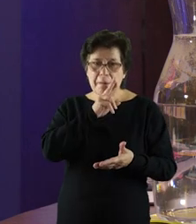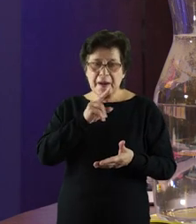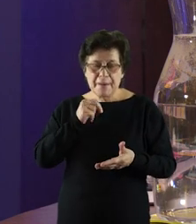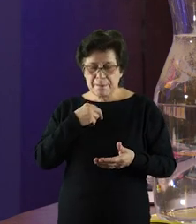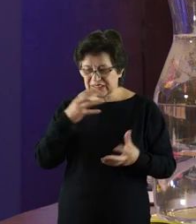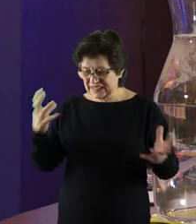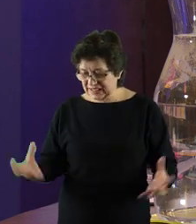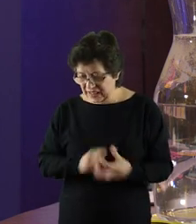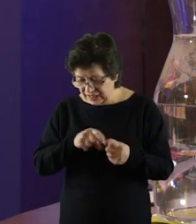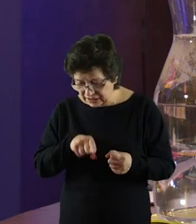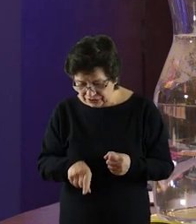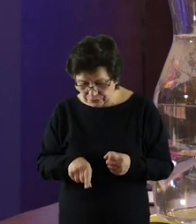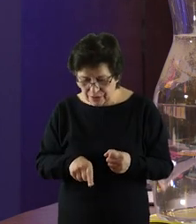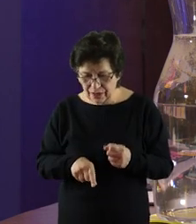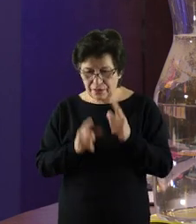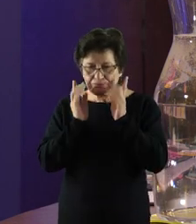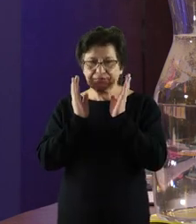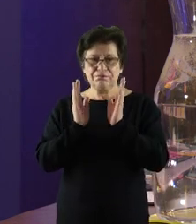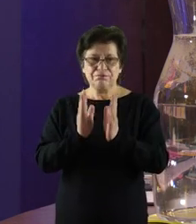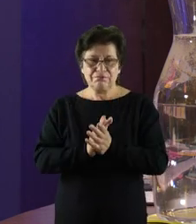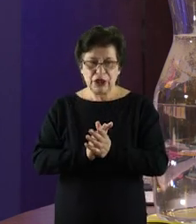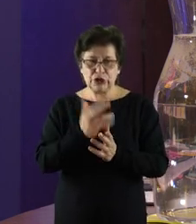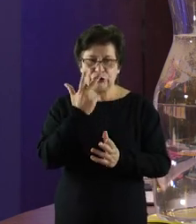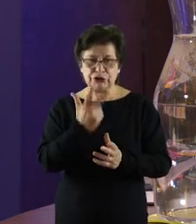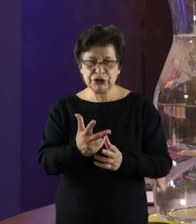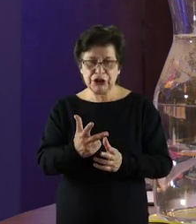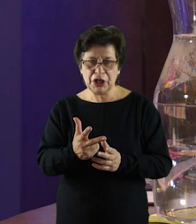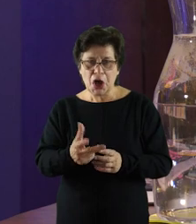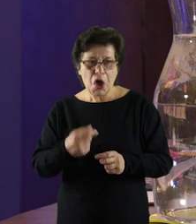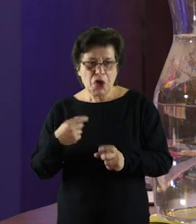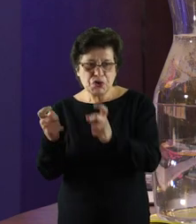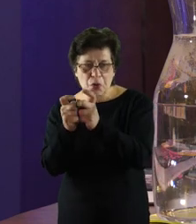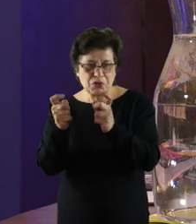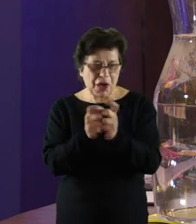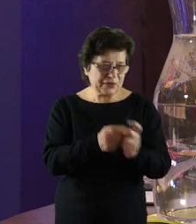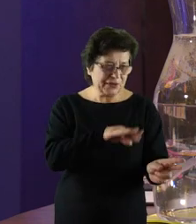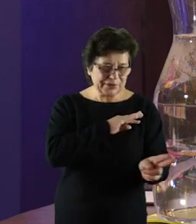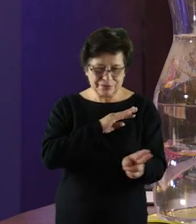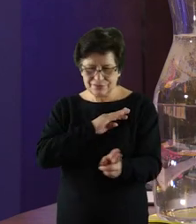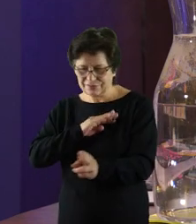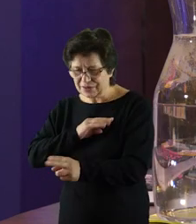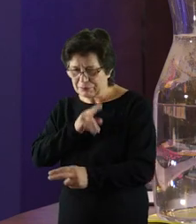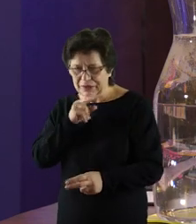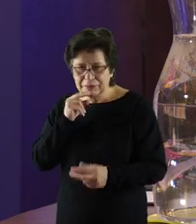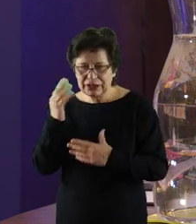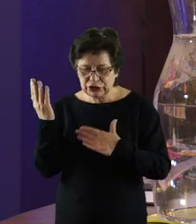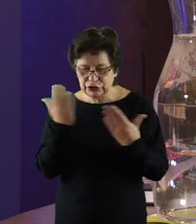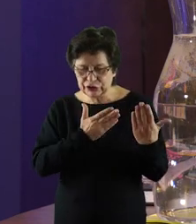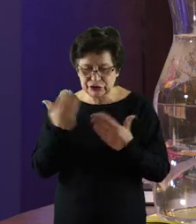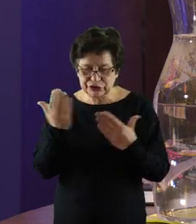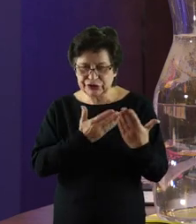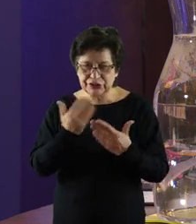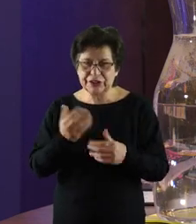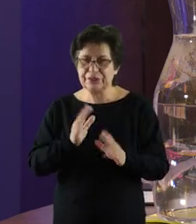położyliśmy trupem 3 panie sąsiadki, w tym jedną, która była złośliwa i jak słuchaliśmy głośno muzyki, to waliła kijem w